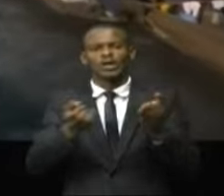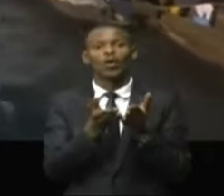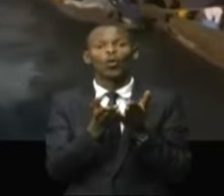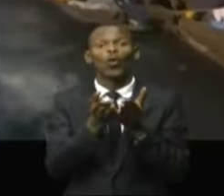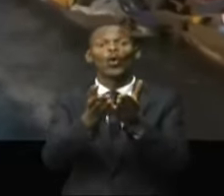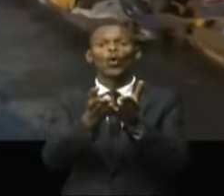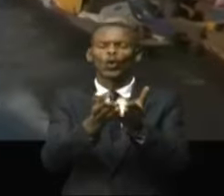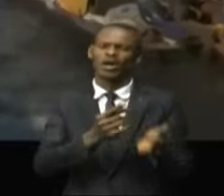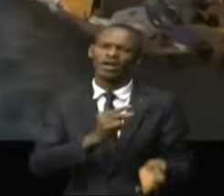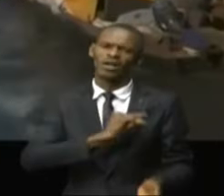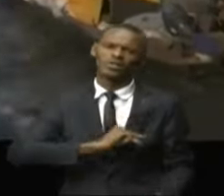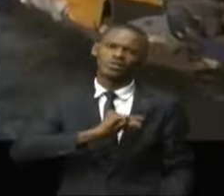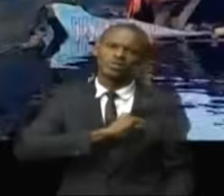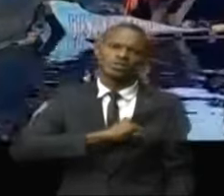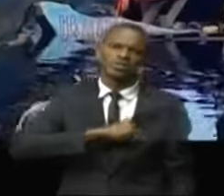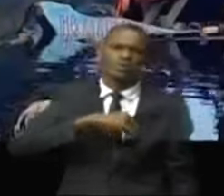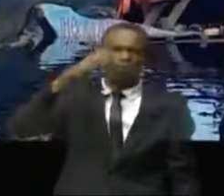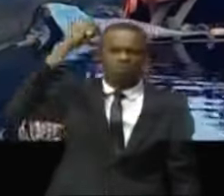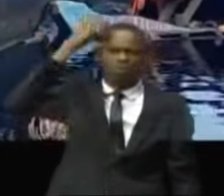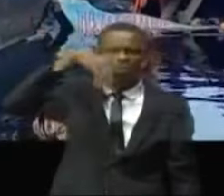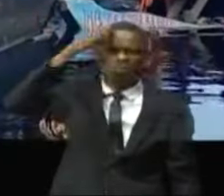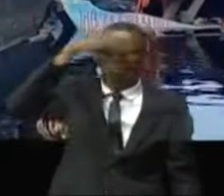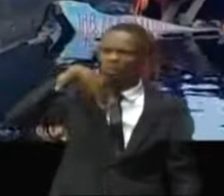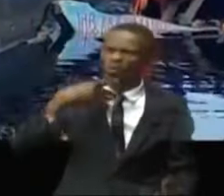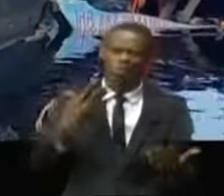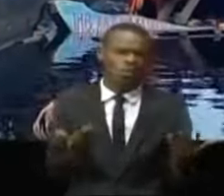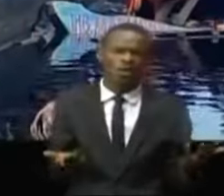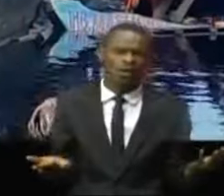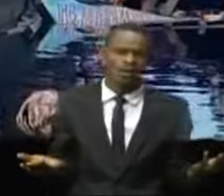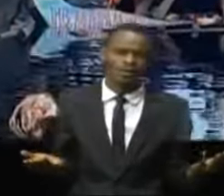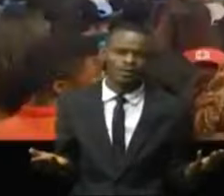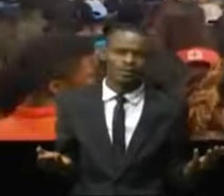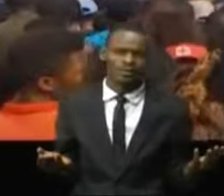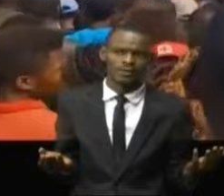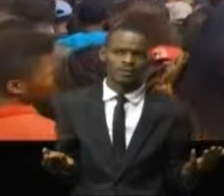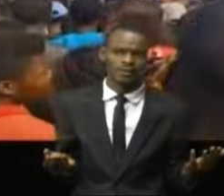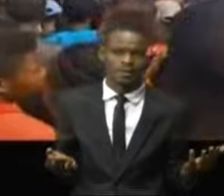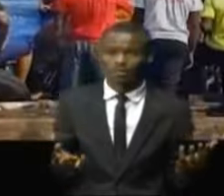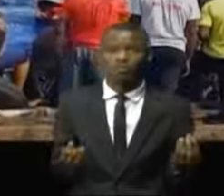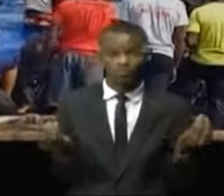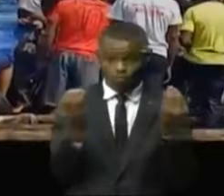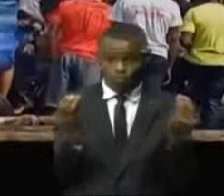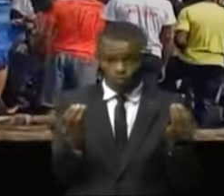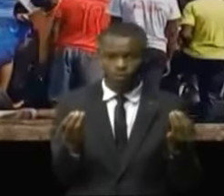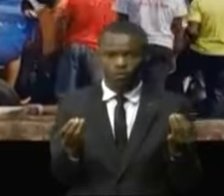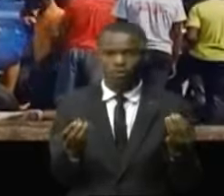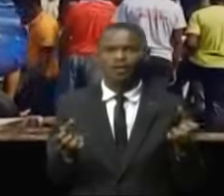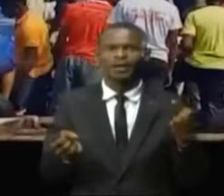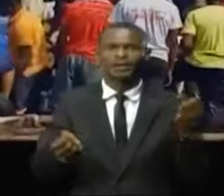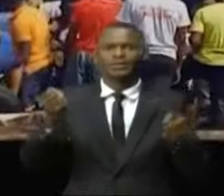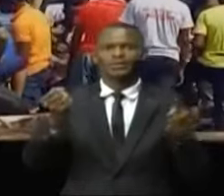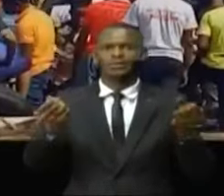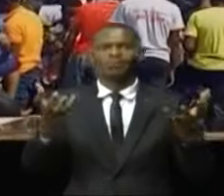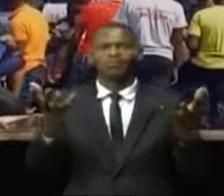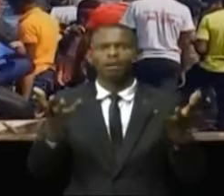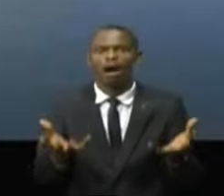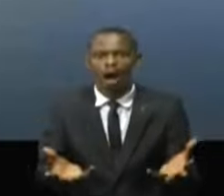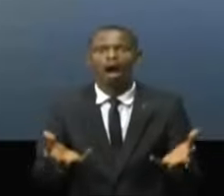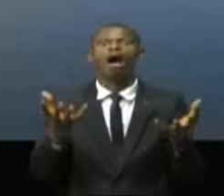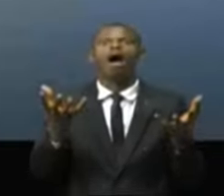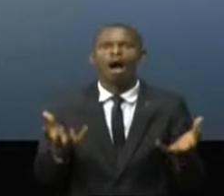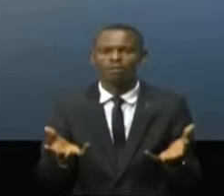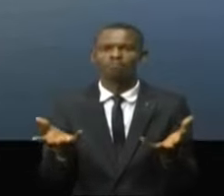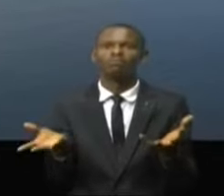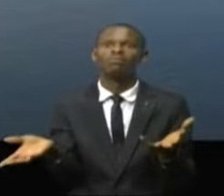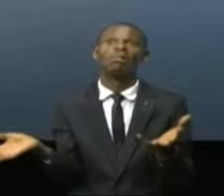Les embarcations en bois, communément appelées baleinières, sont souvent surchargées. Environ 600 personnes sont mortes depuis